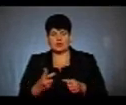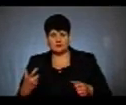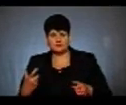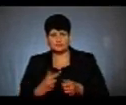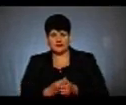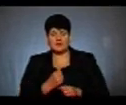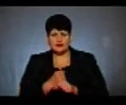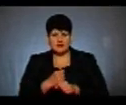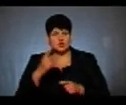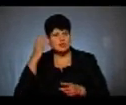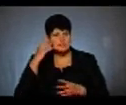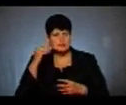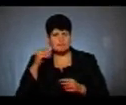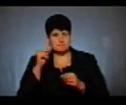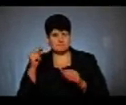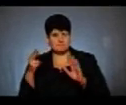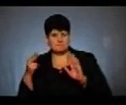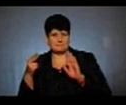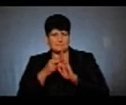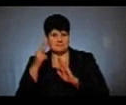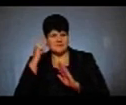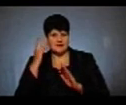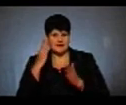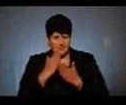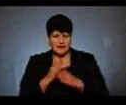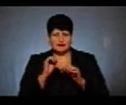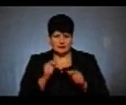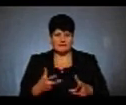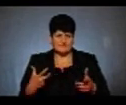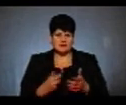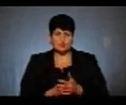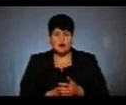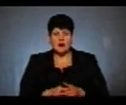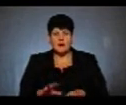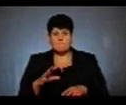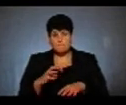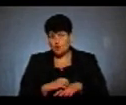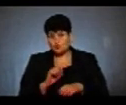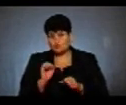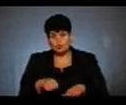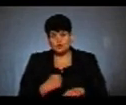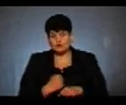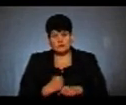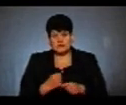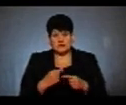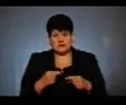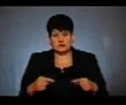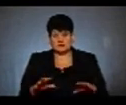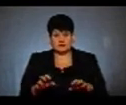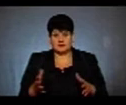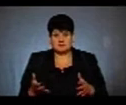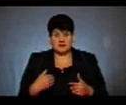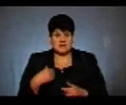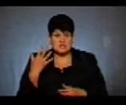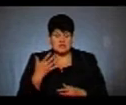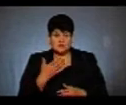бірками є, її можна колоринку побачити, вони, як правило, всі вакциновані. Проте покус можна нанести і невакцинована тварина. Наприклад, мені здається, що